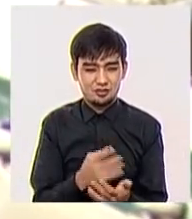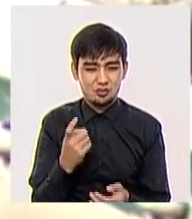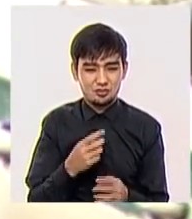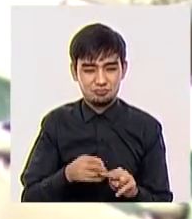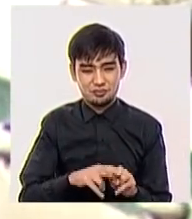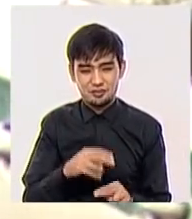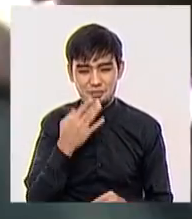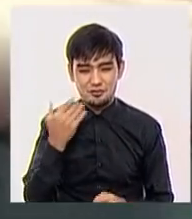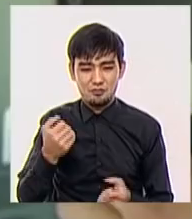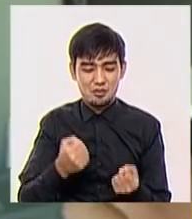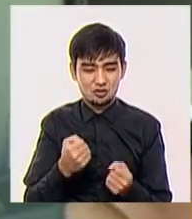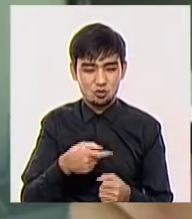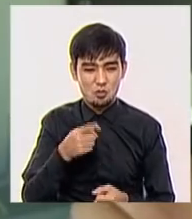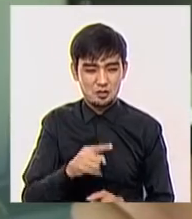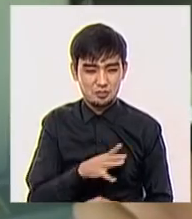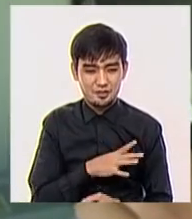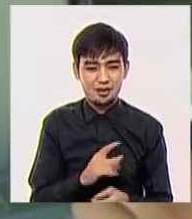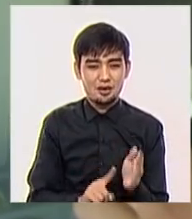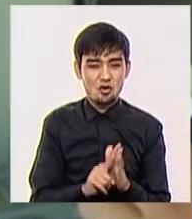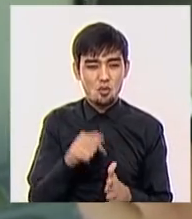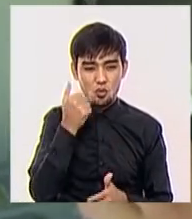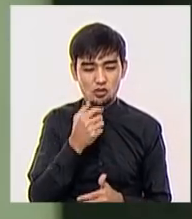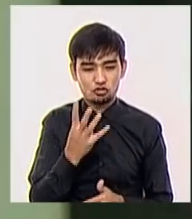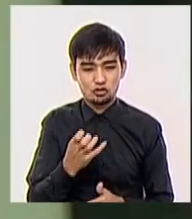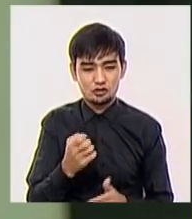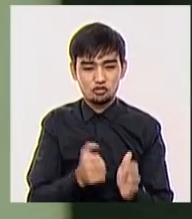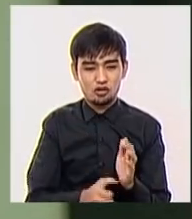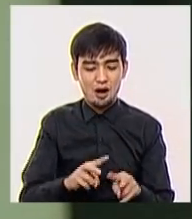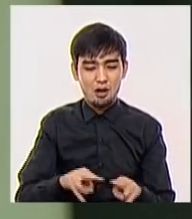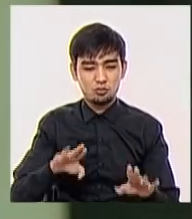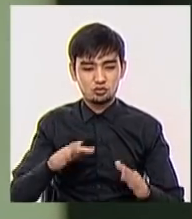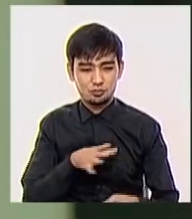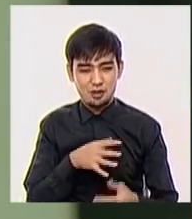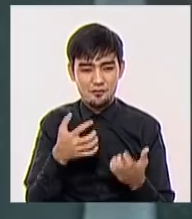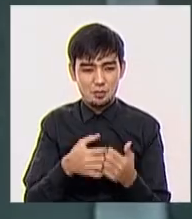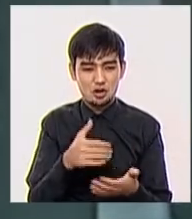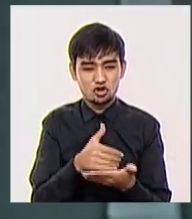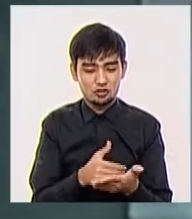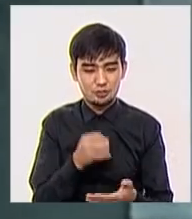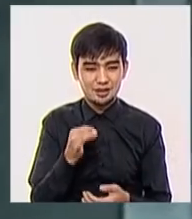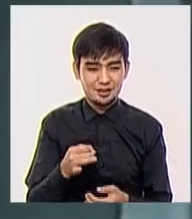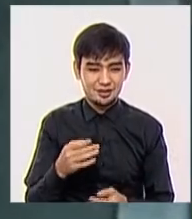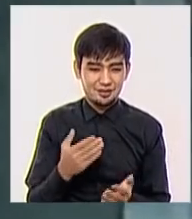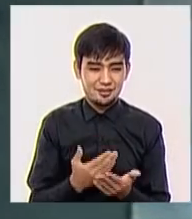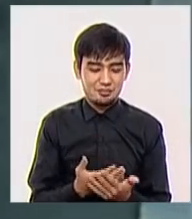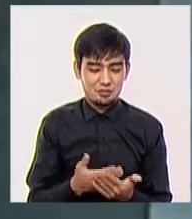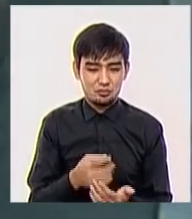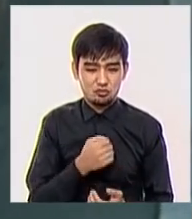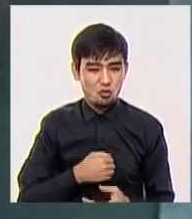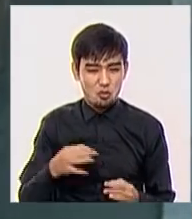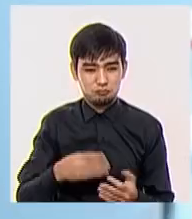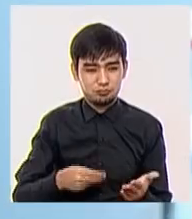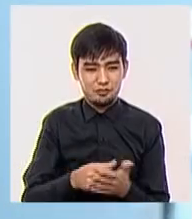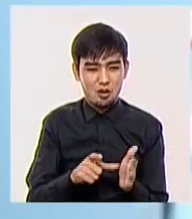иностранных авто с начала года выявили 460 таких случаев автоматическом режиме зачастую это были злобные